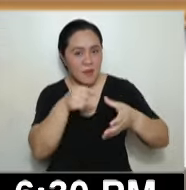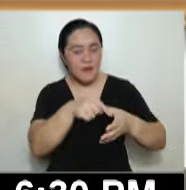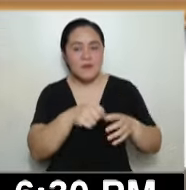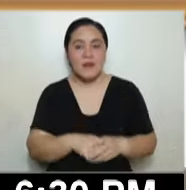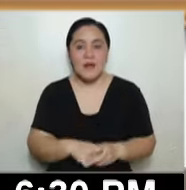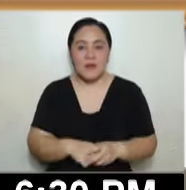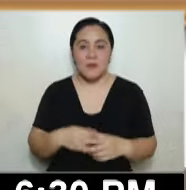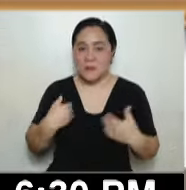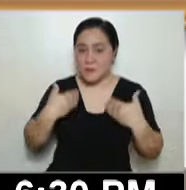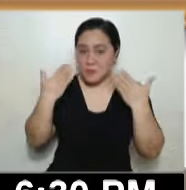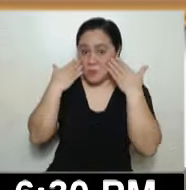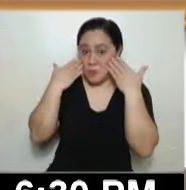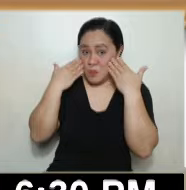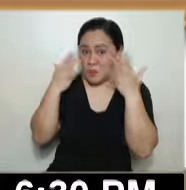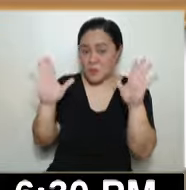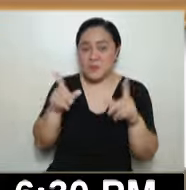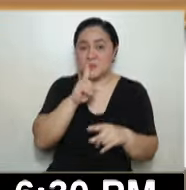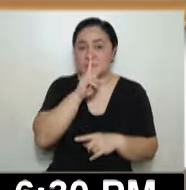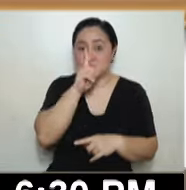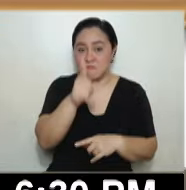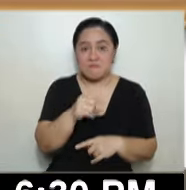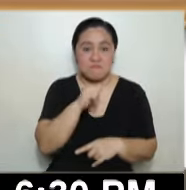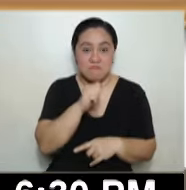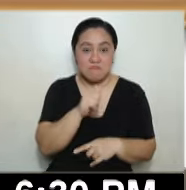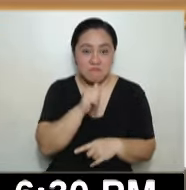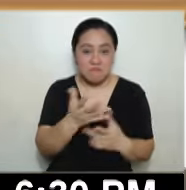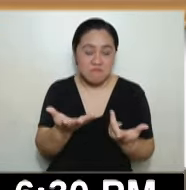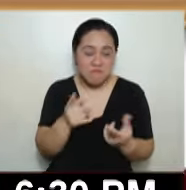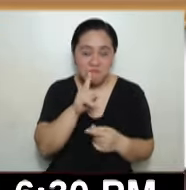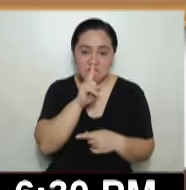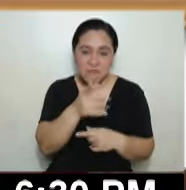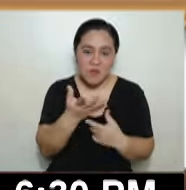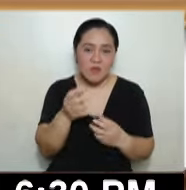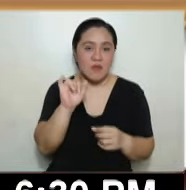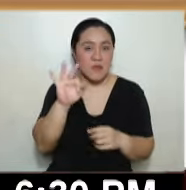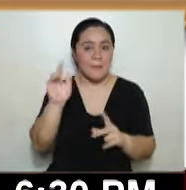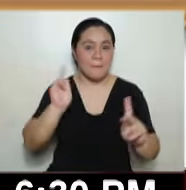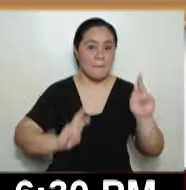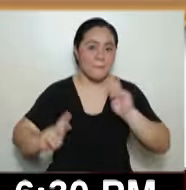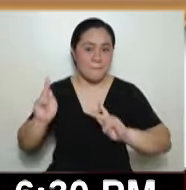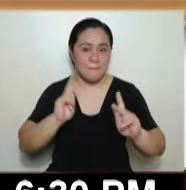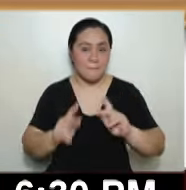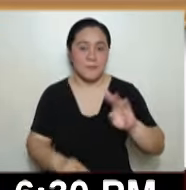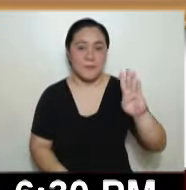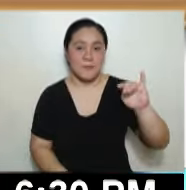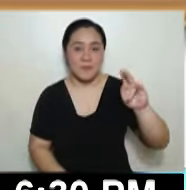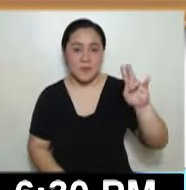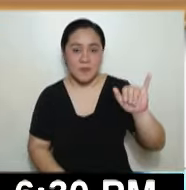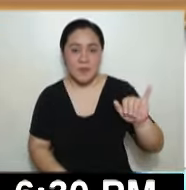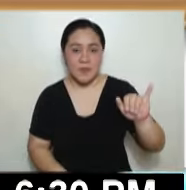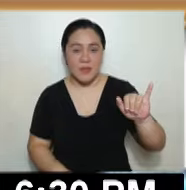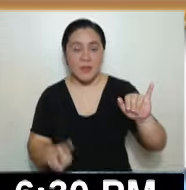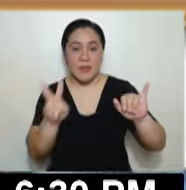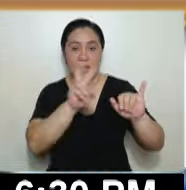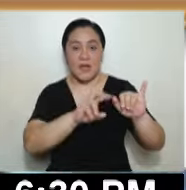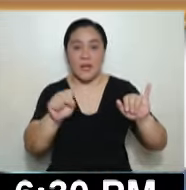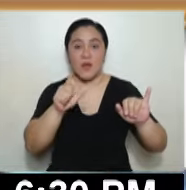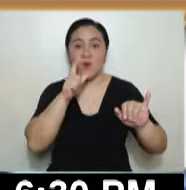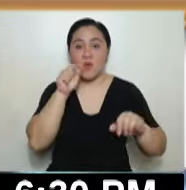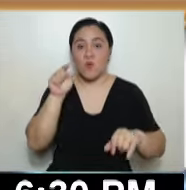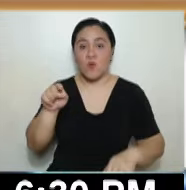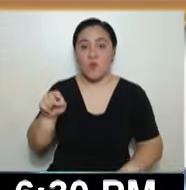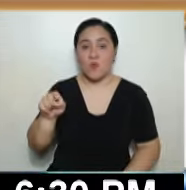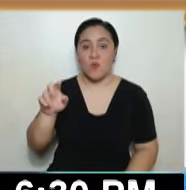kung paano sila magpe-perform against another Binay na si Senator